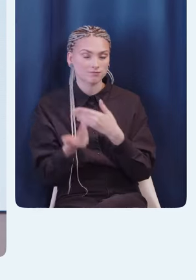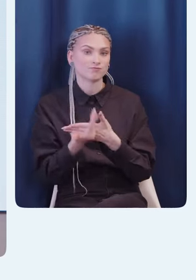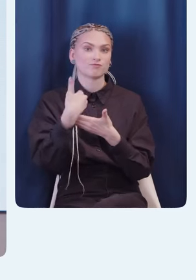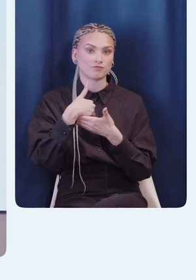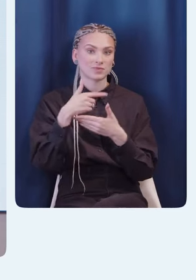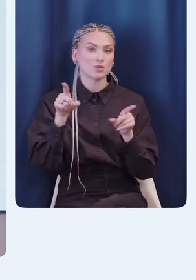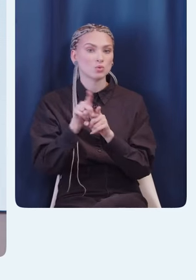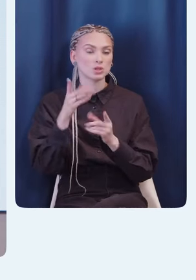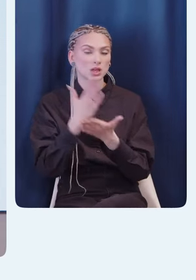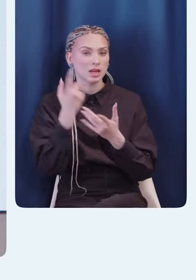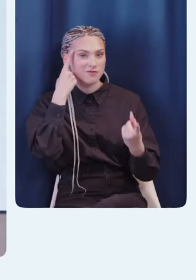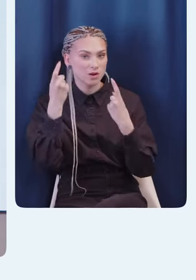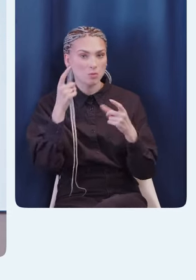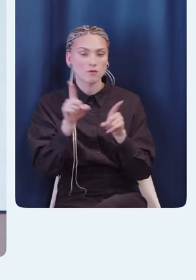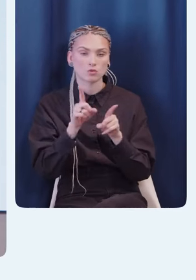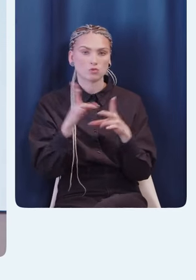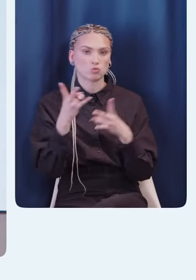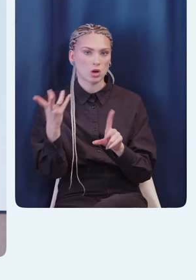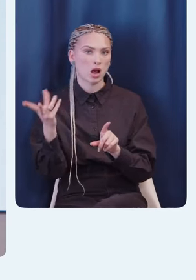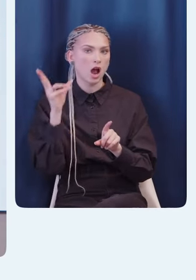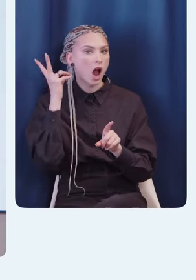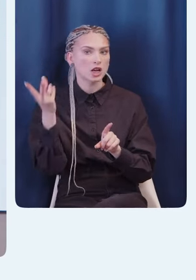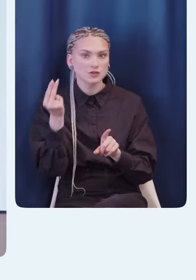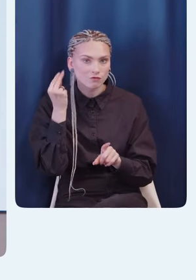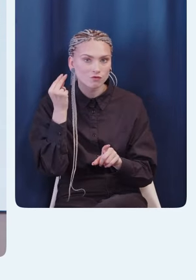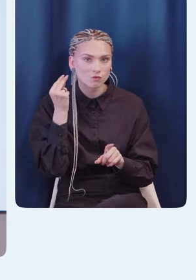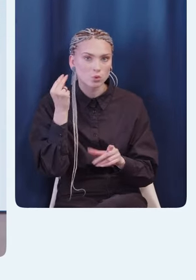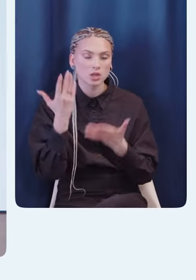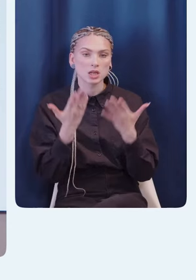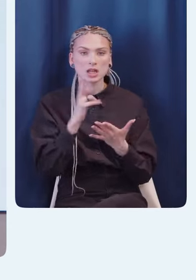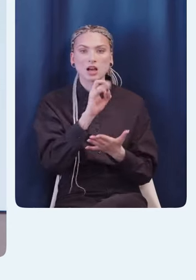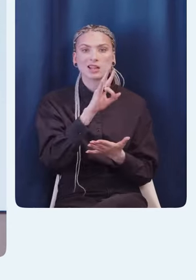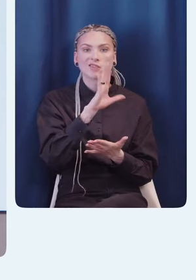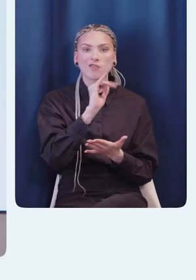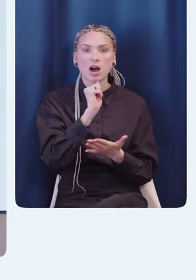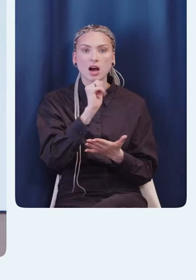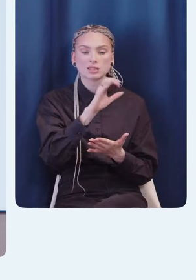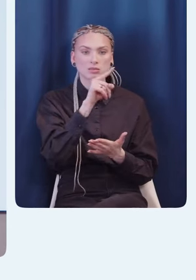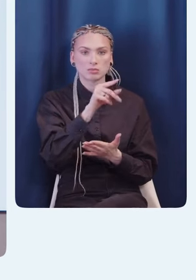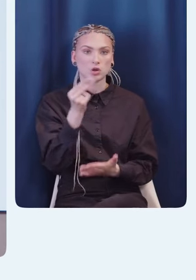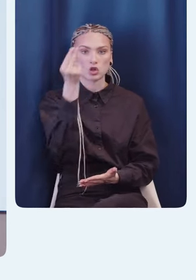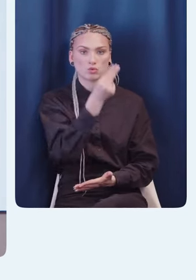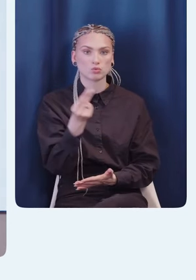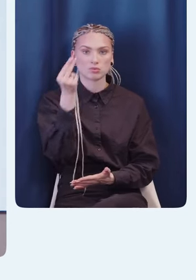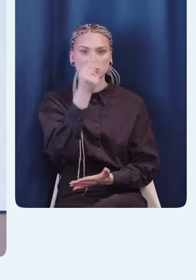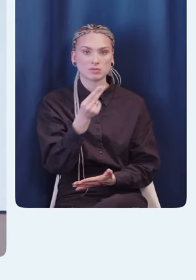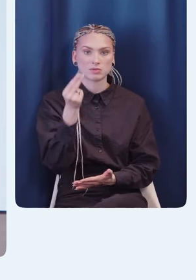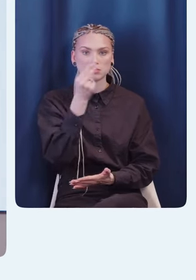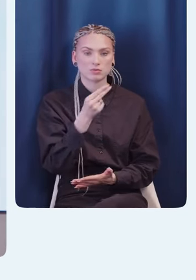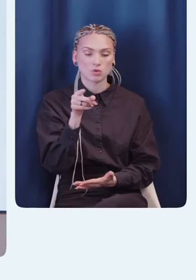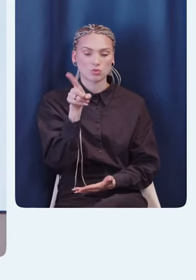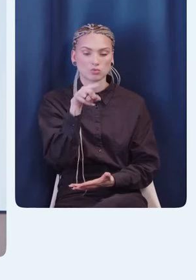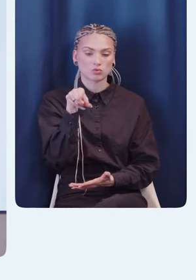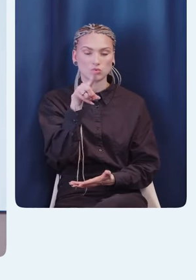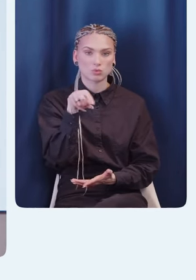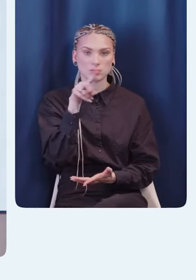тайтлами, он все равно это как-то озвучивает. Единственное, что если это не канвас, на котором просто рисуются там шейпы,